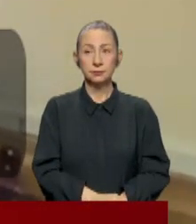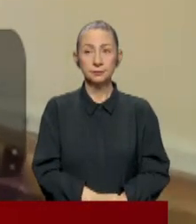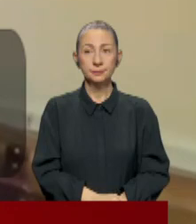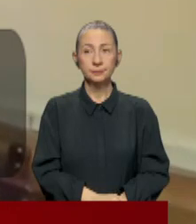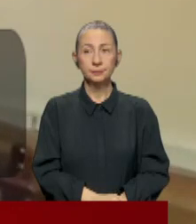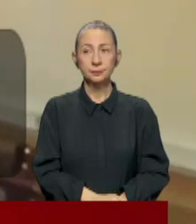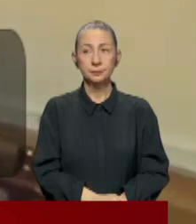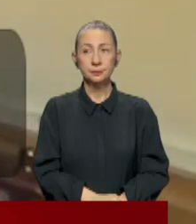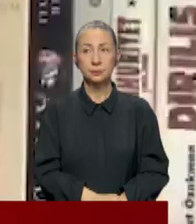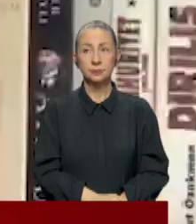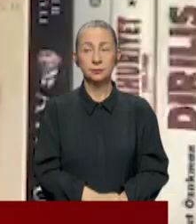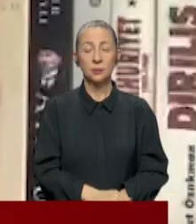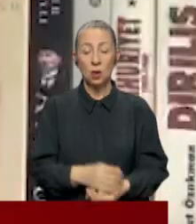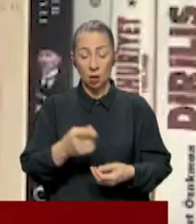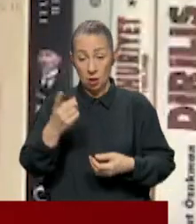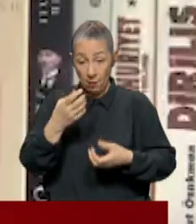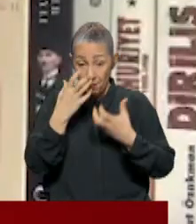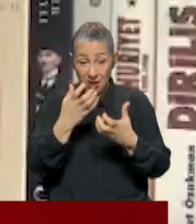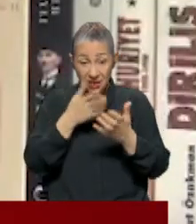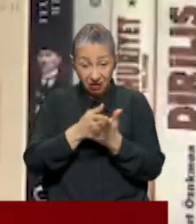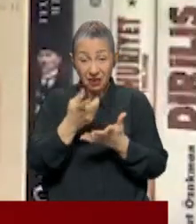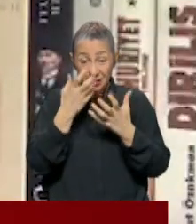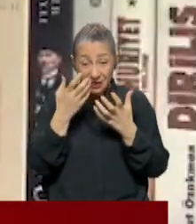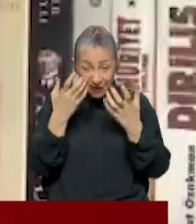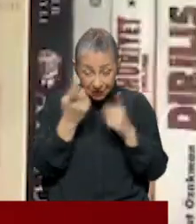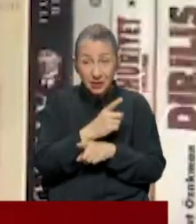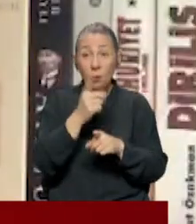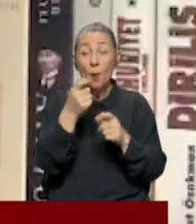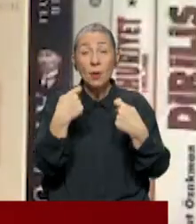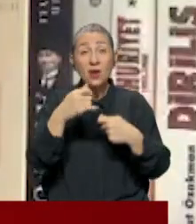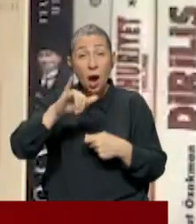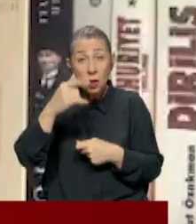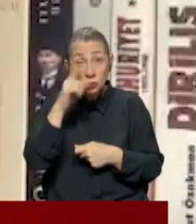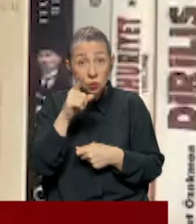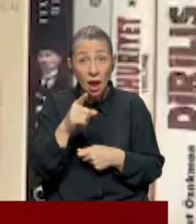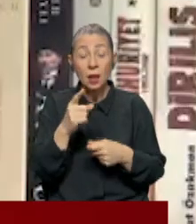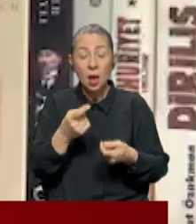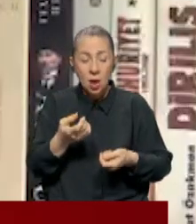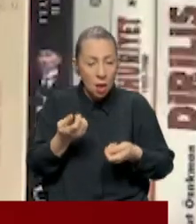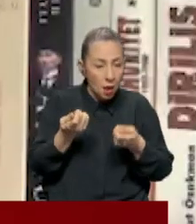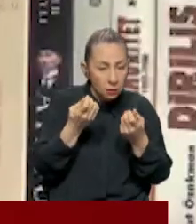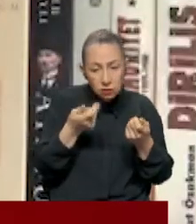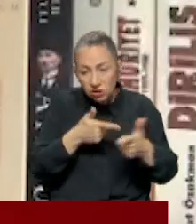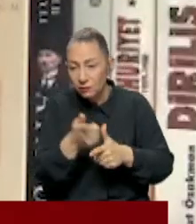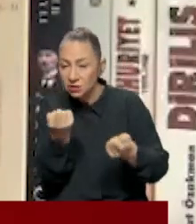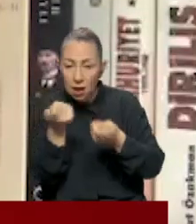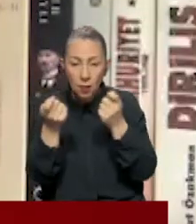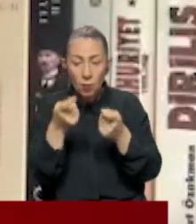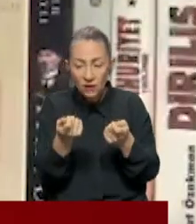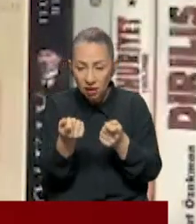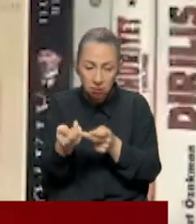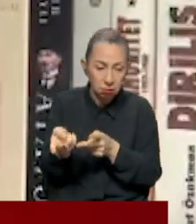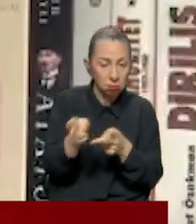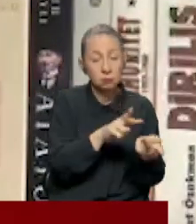işler yapıyorum. Vallahi. Üretici bu yüksek girdi fiyatlarıyla üretim yaptığı zaman bunu